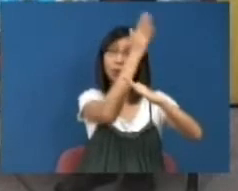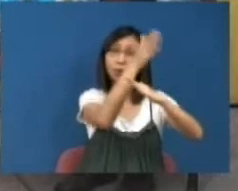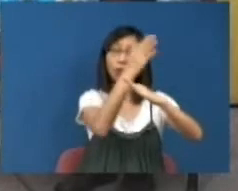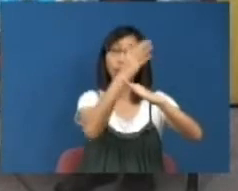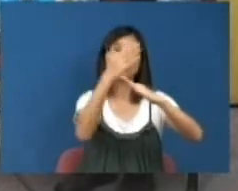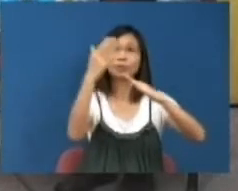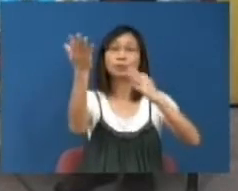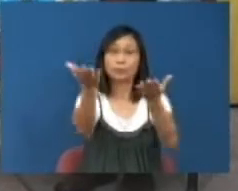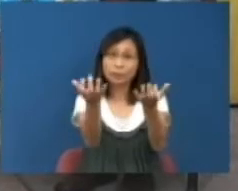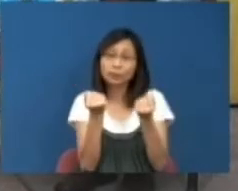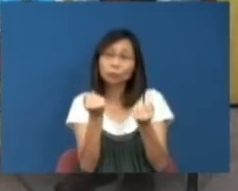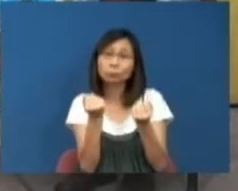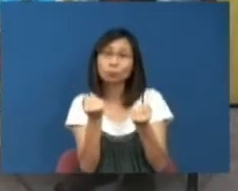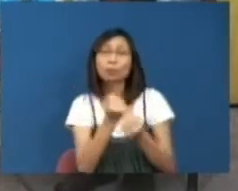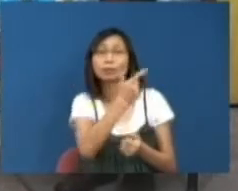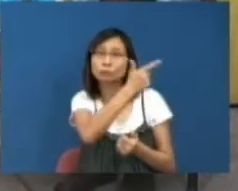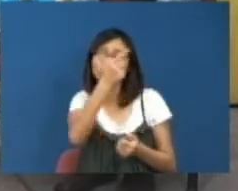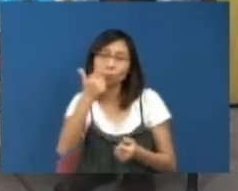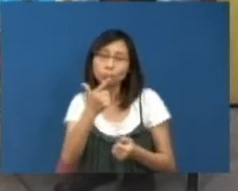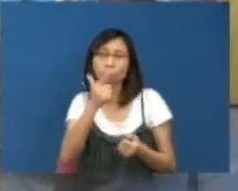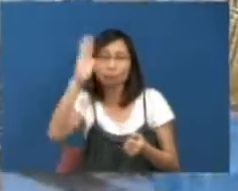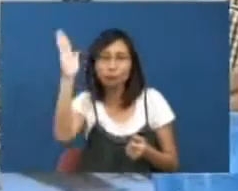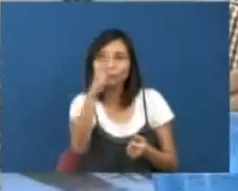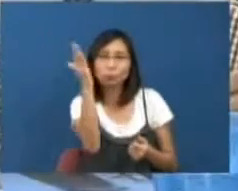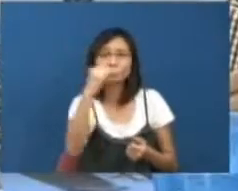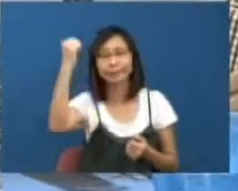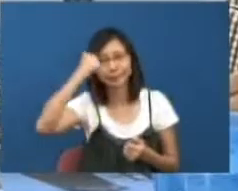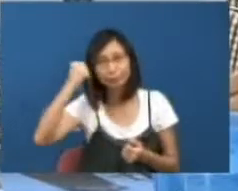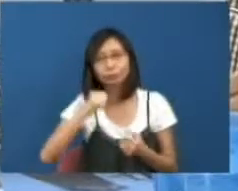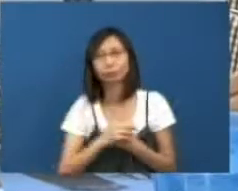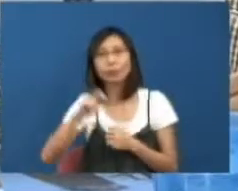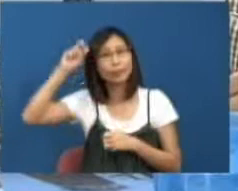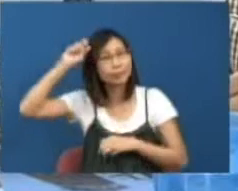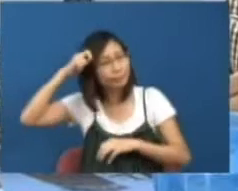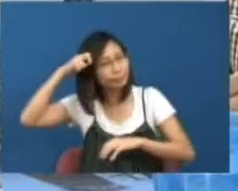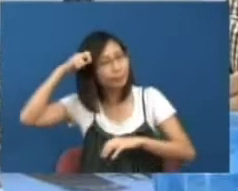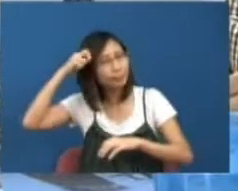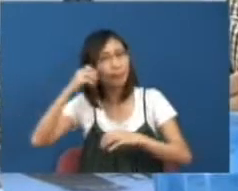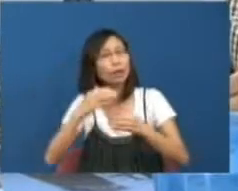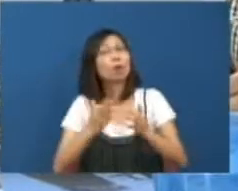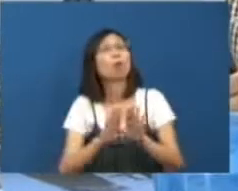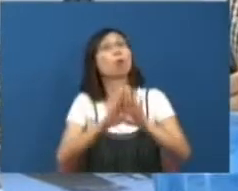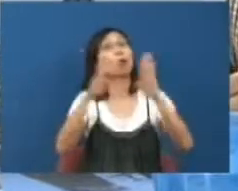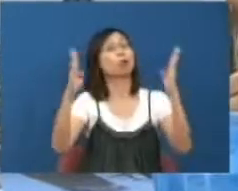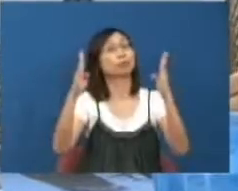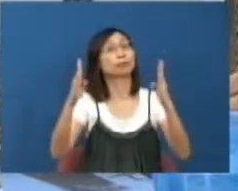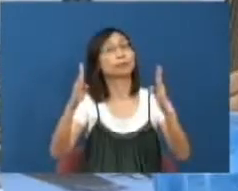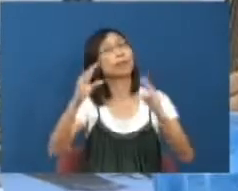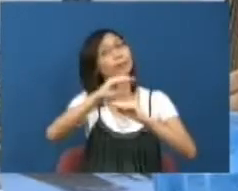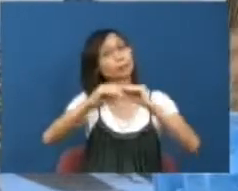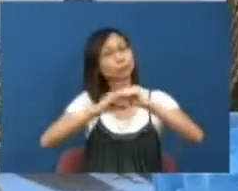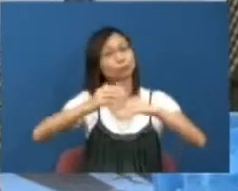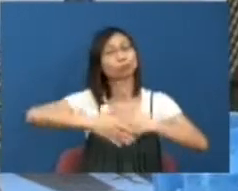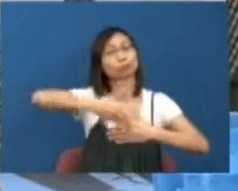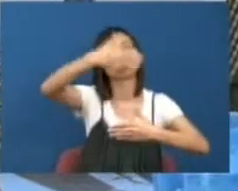啲風嘅能源啦。咁所以我話，即係喺設計嘅階段咧，就要好似建築師咧去一同去策劃